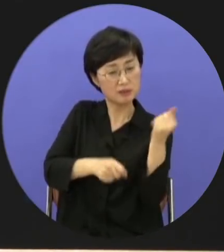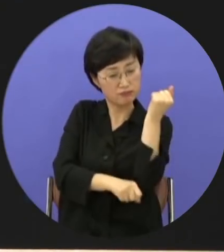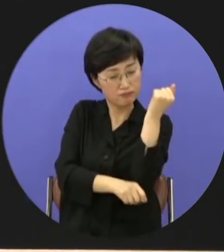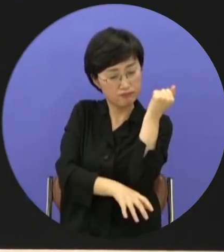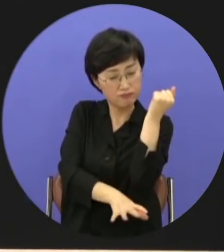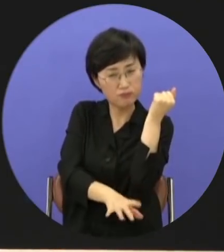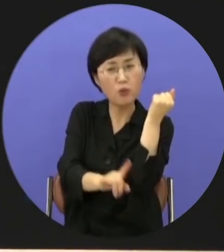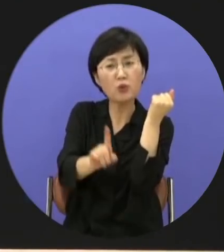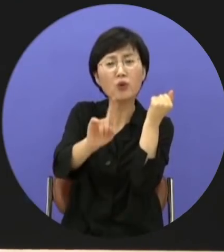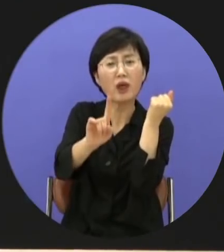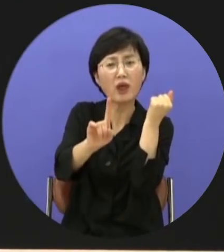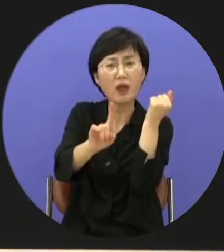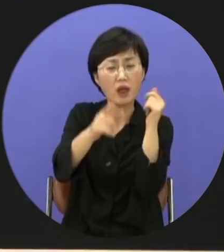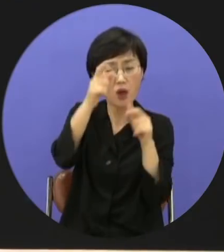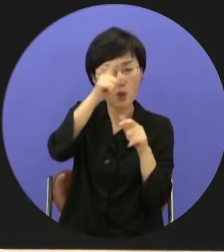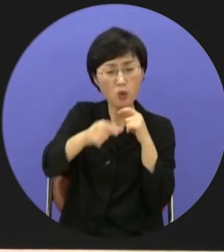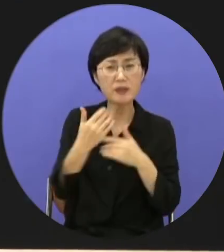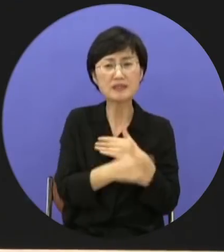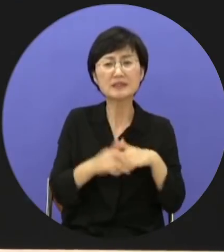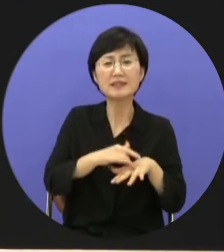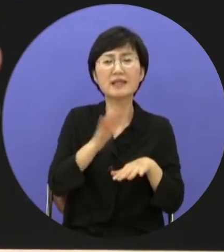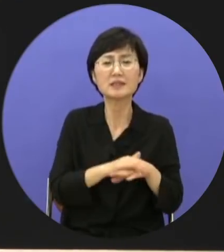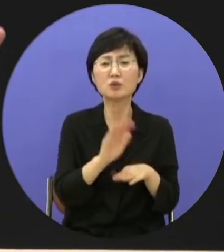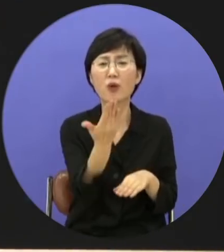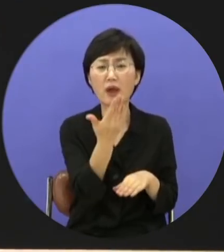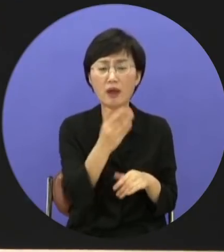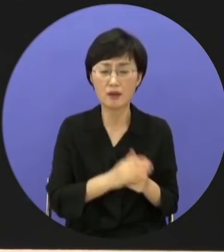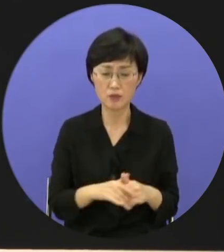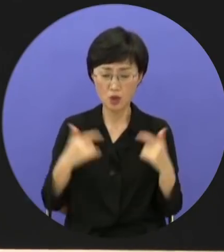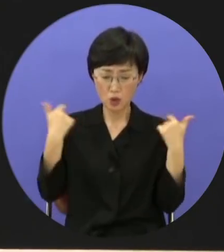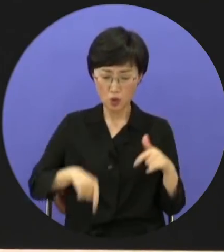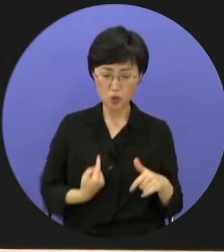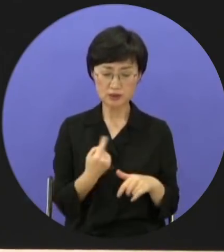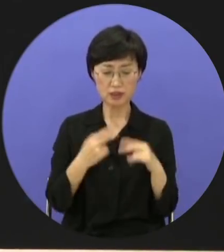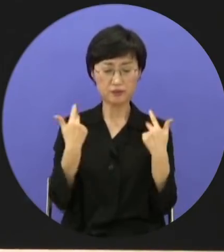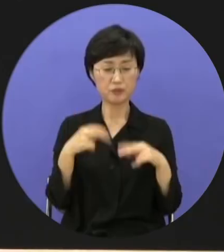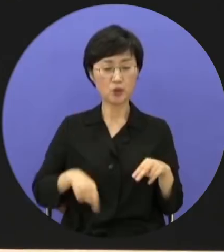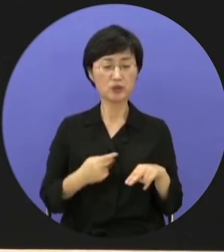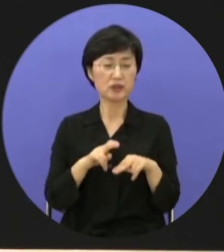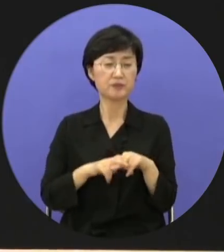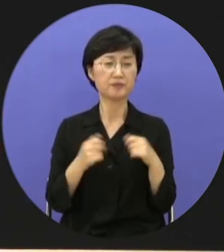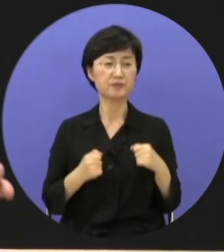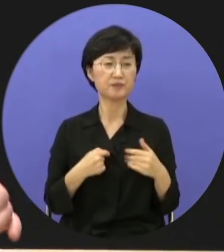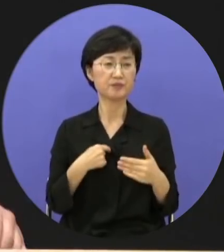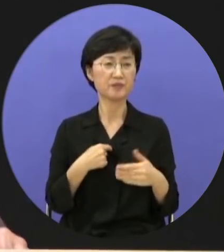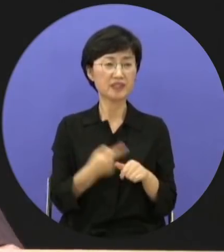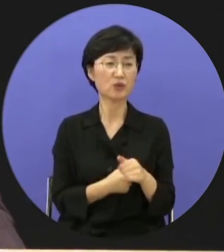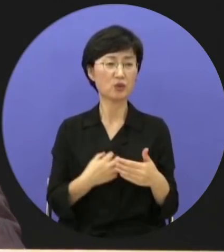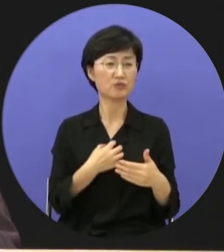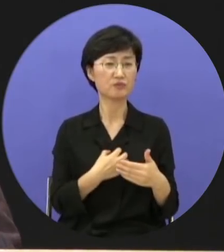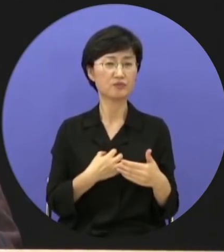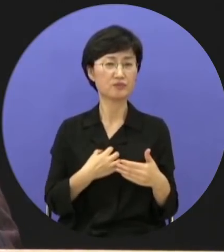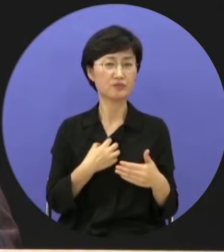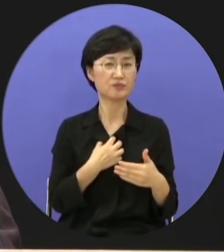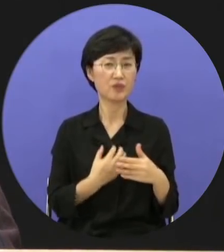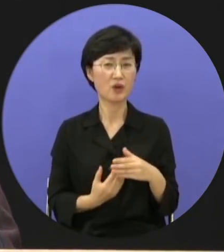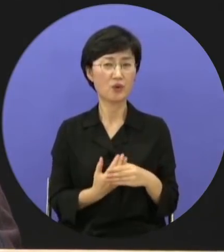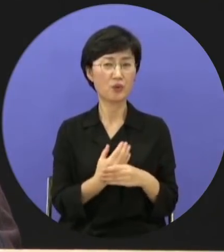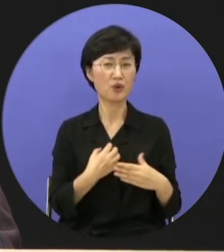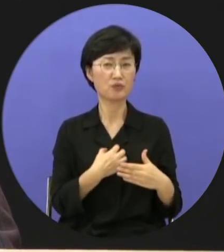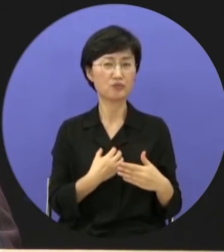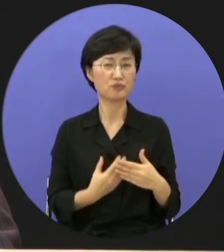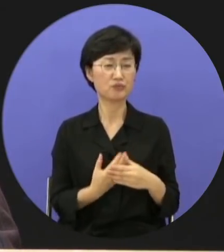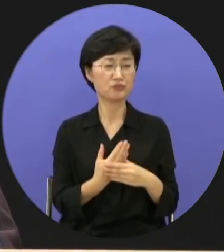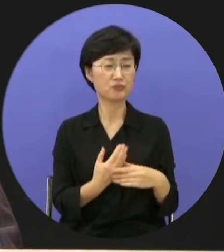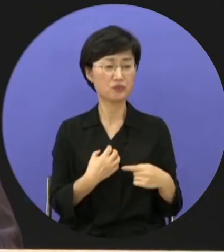their imprint of roots. And that becomes their nature. 혼자서 날 염려하는 사람이 있어요. There are people who are worried all the time by themselves.